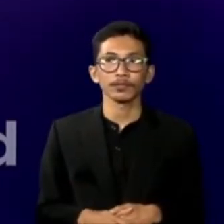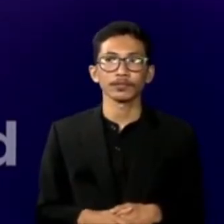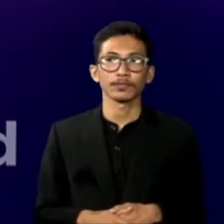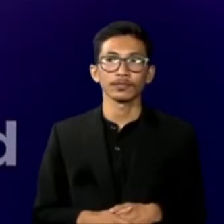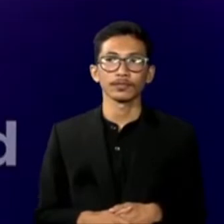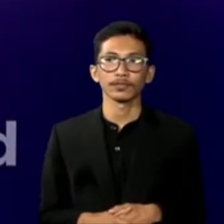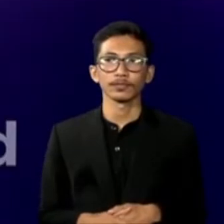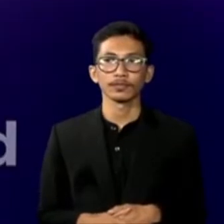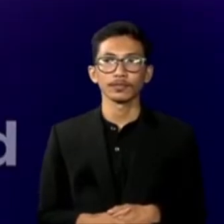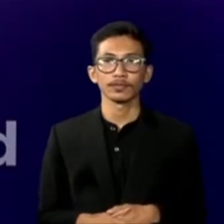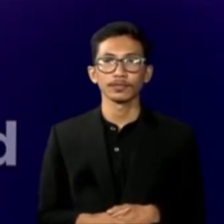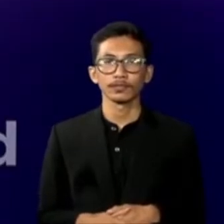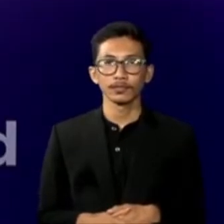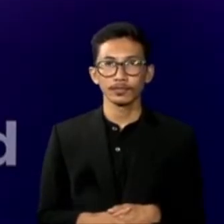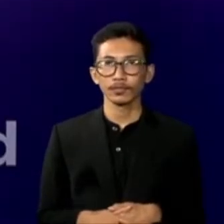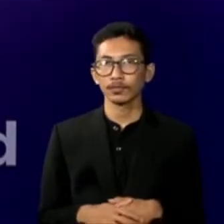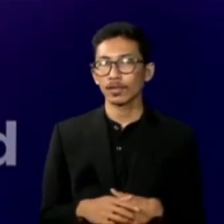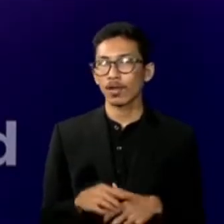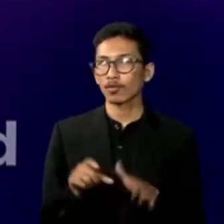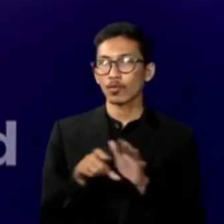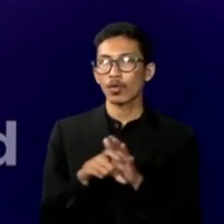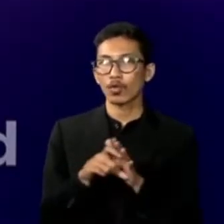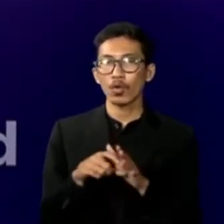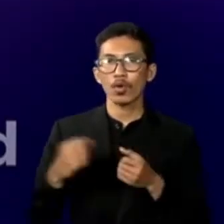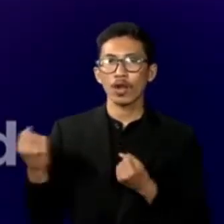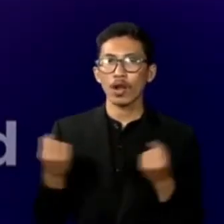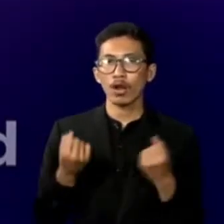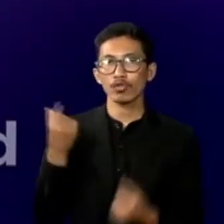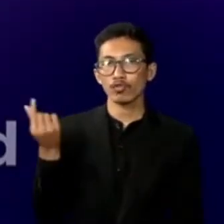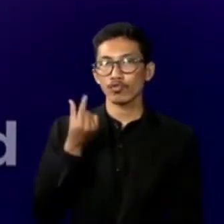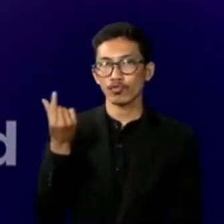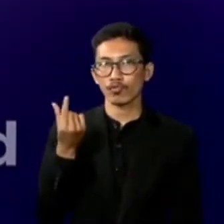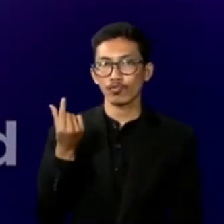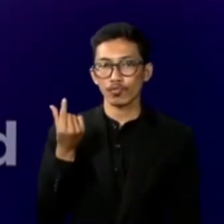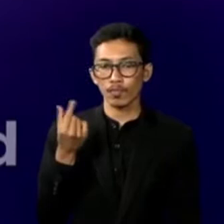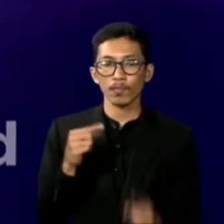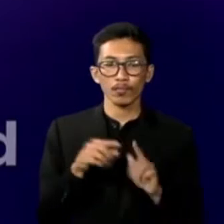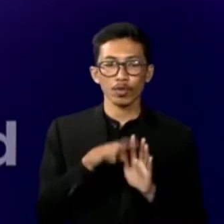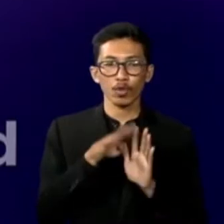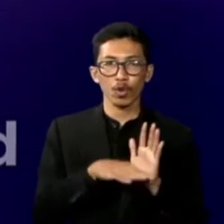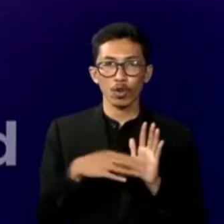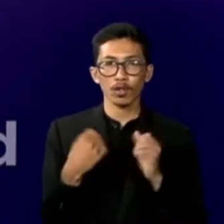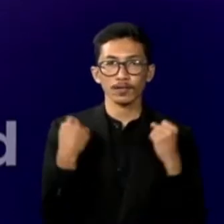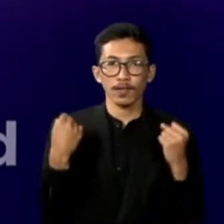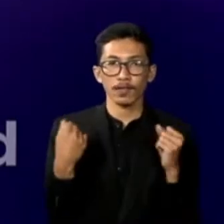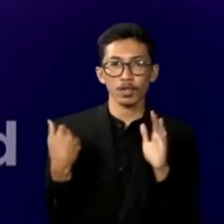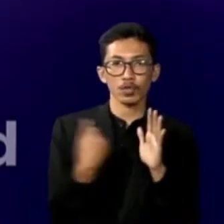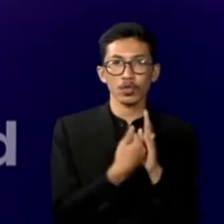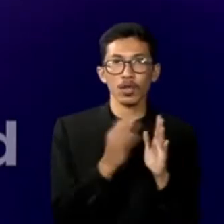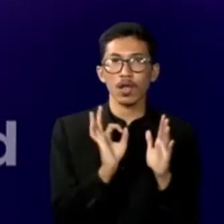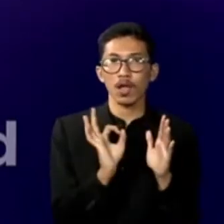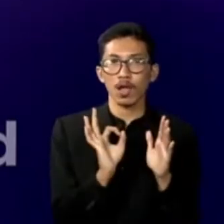tapi juga demikian pada kendaraan-kendaraan umum yang kita kalau tidak menggunakan protokol yang betul maka